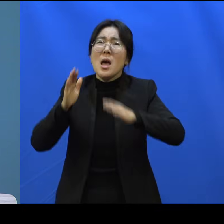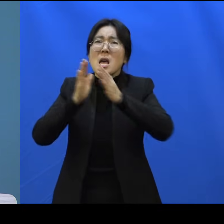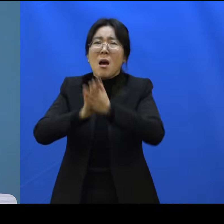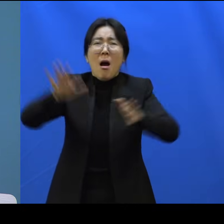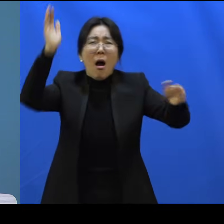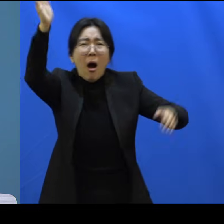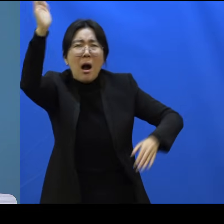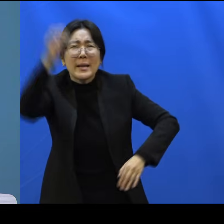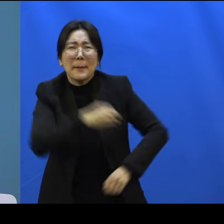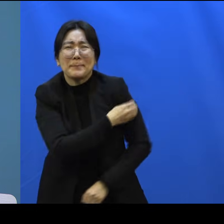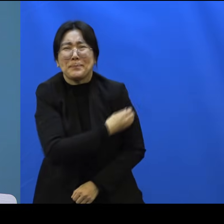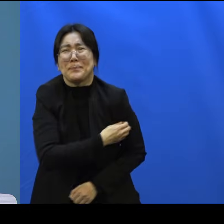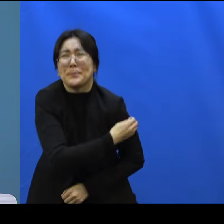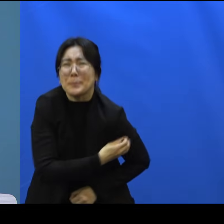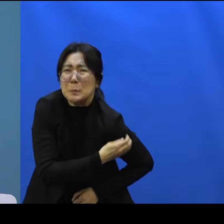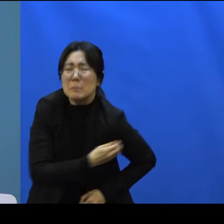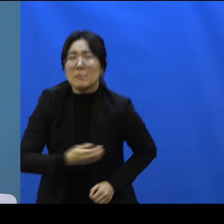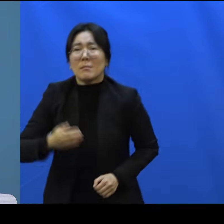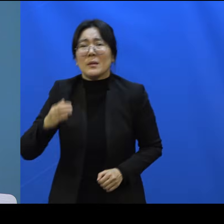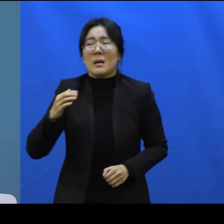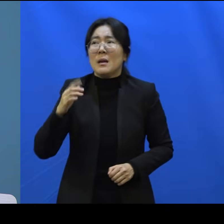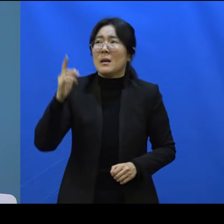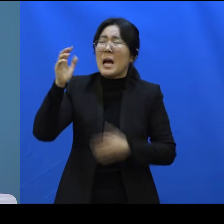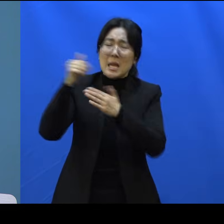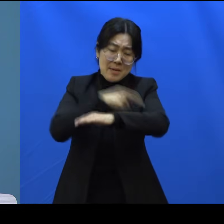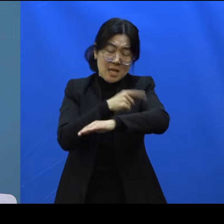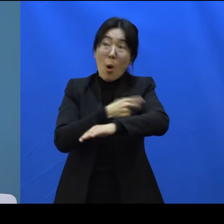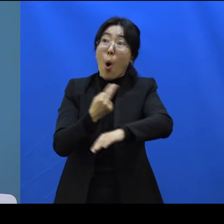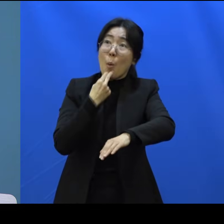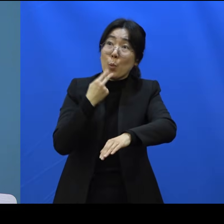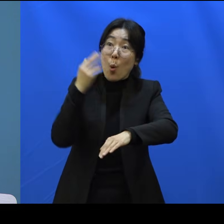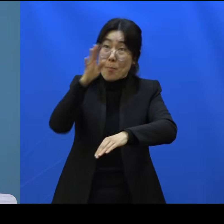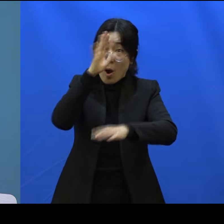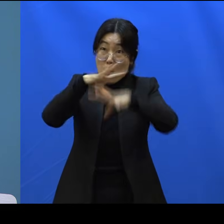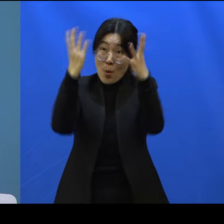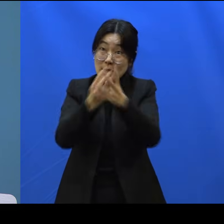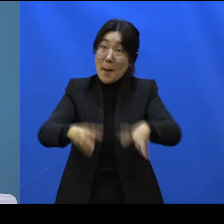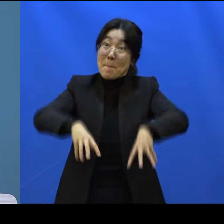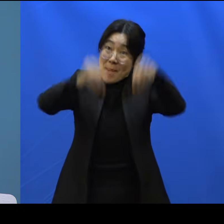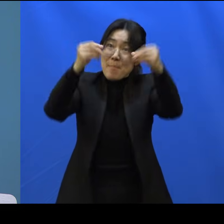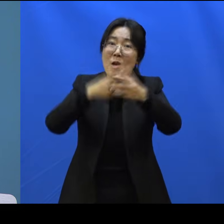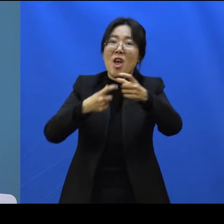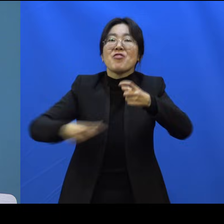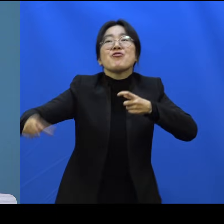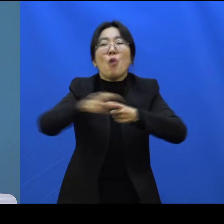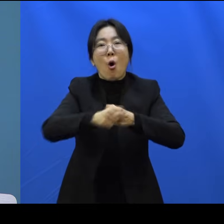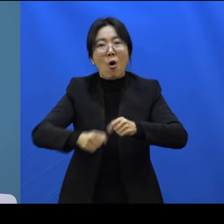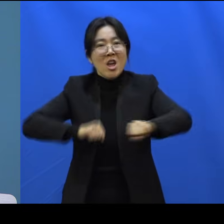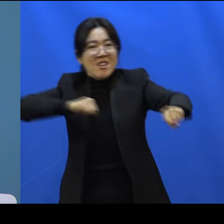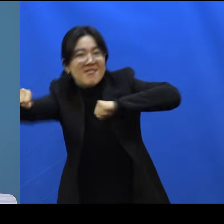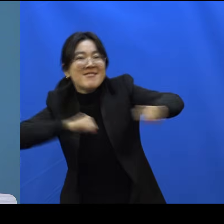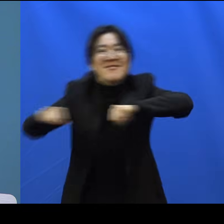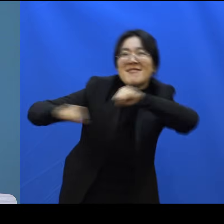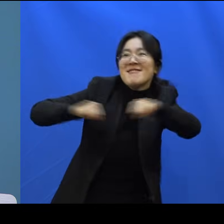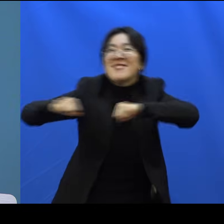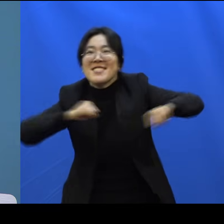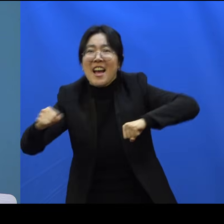가시를 제거해야 내가 진짜 멋있게 더 주님을 위해서 살 수 있을 것 같아요. 근데 반대요. 그